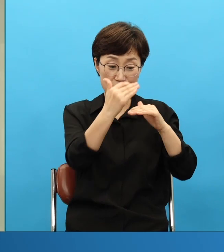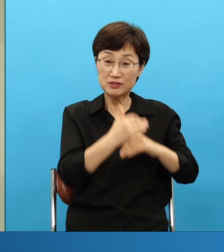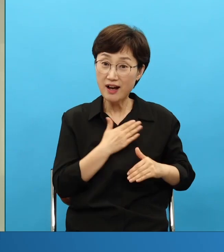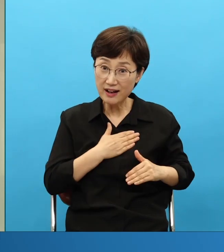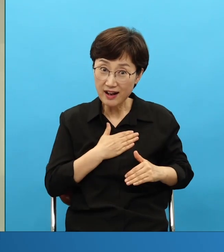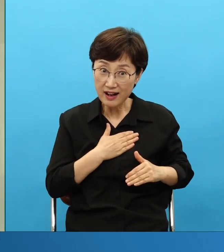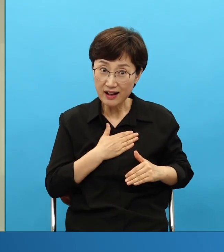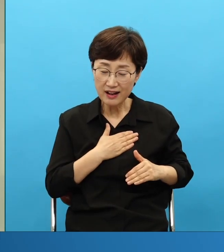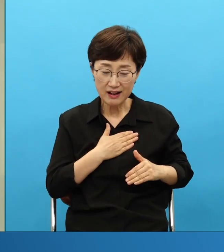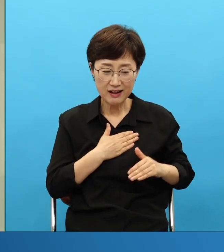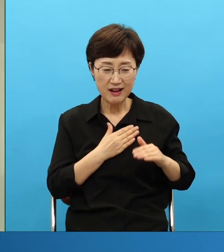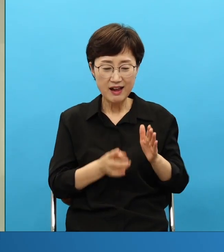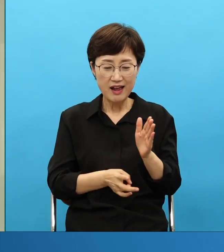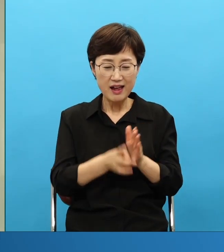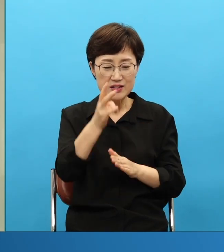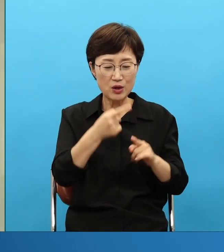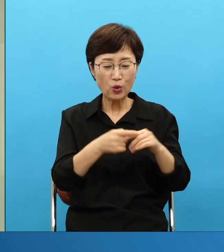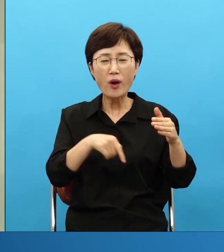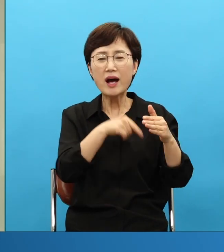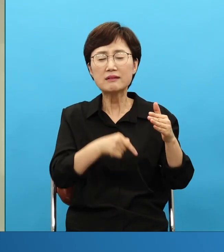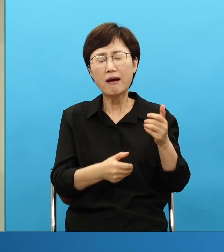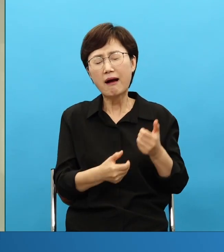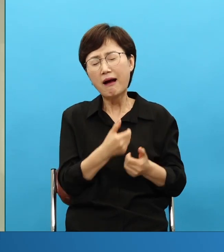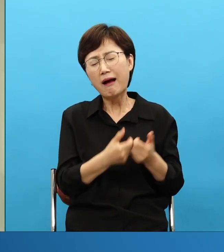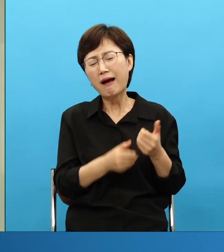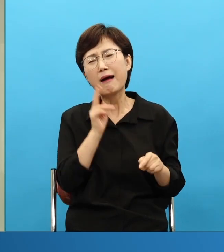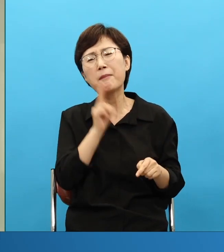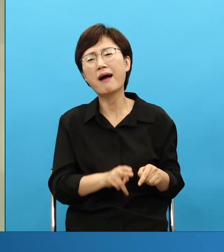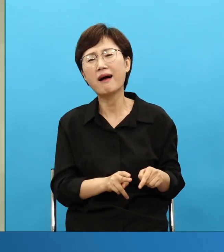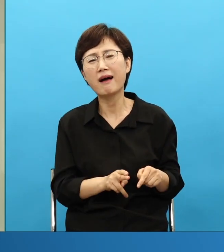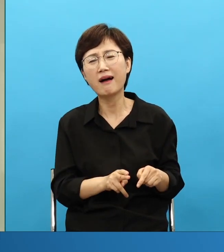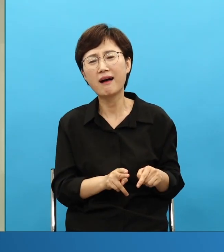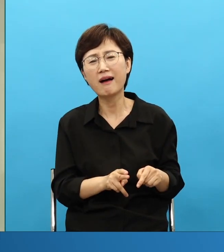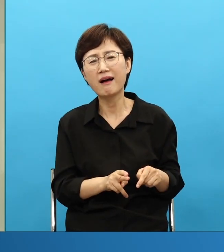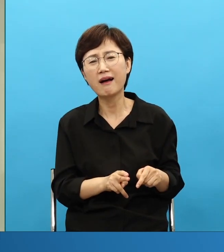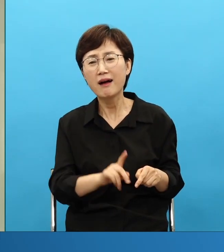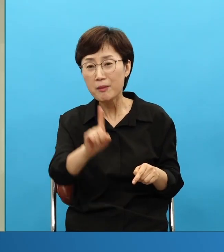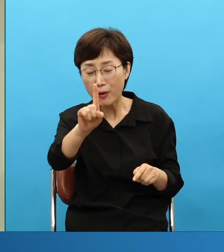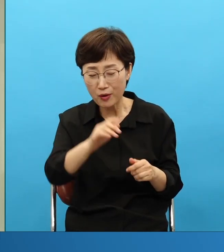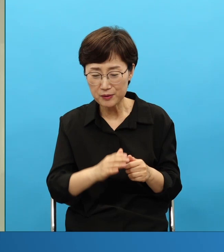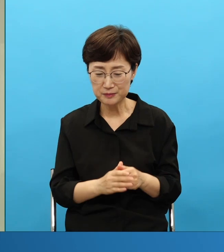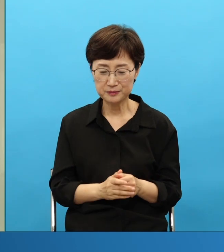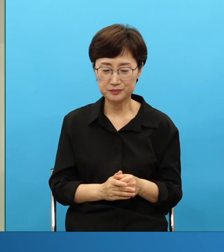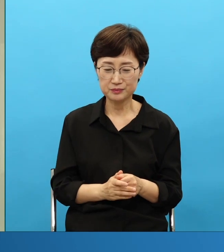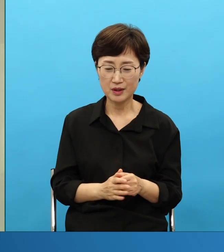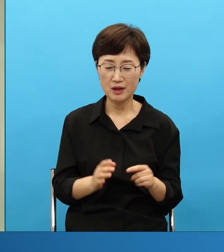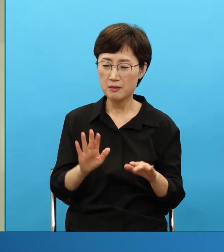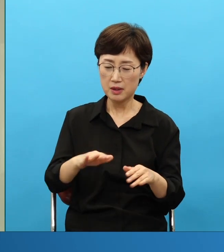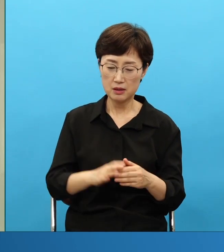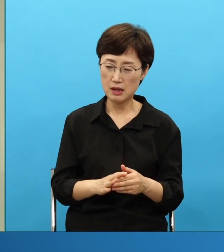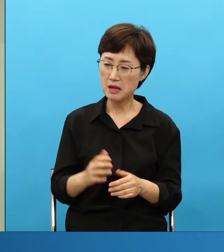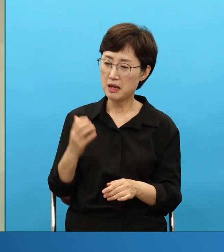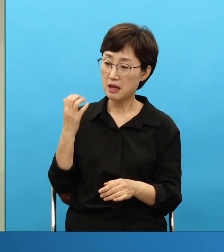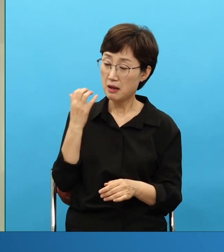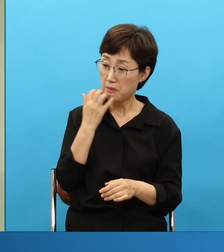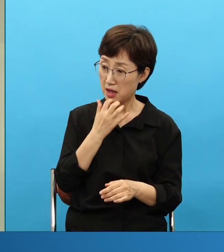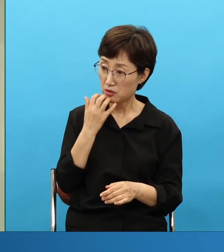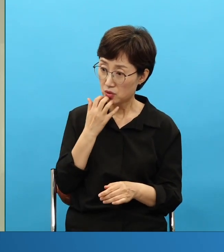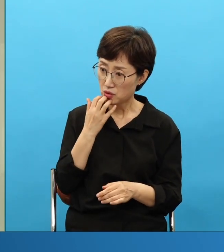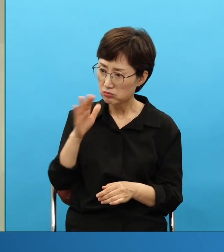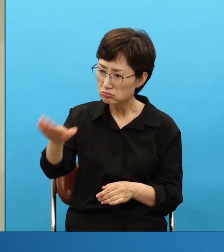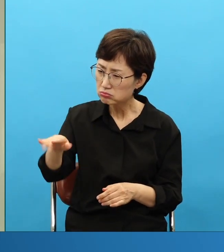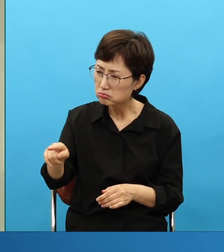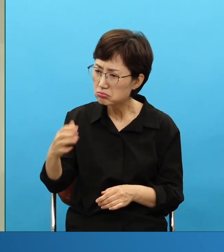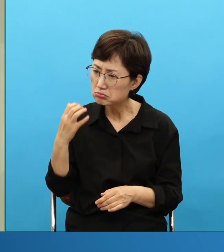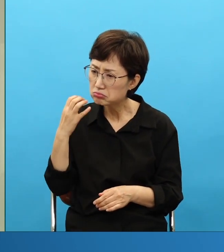되는 갈등이 일어났어요. That it was a ridiculous conflict. 왜 베드로 사도는